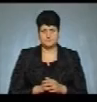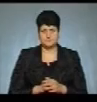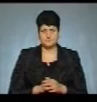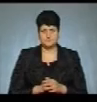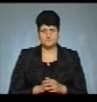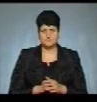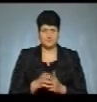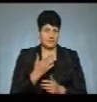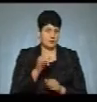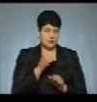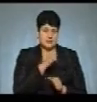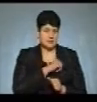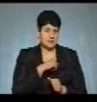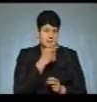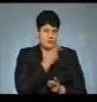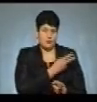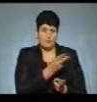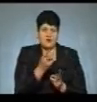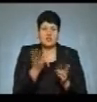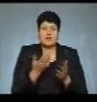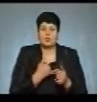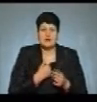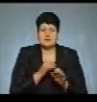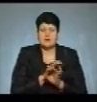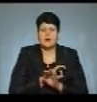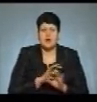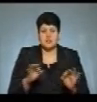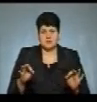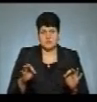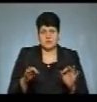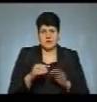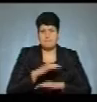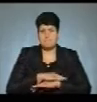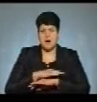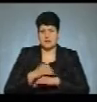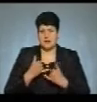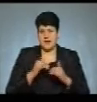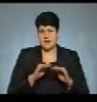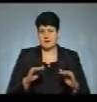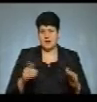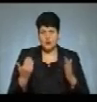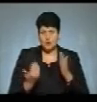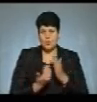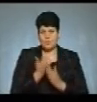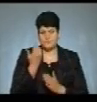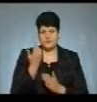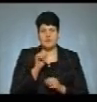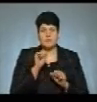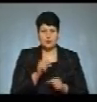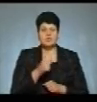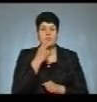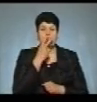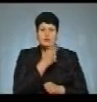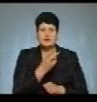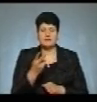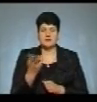І ви можете самі побачити, які в нас є прекрасні парти для дітей, нові оновлені парти. Можете подивитися, як ми